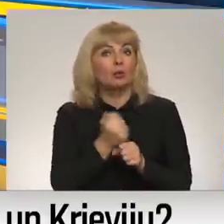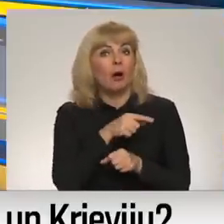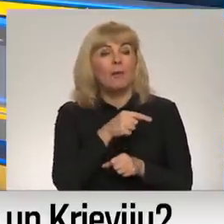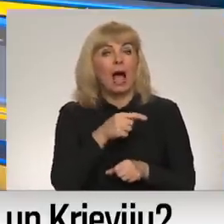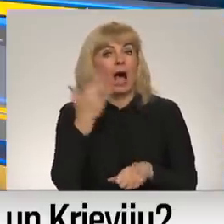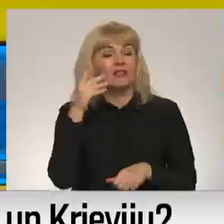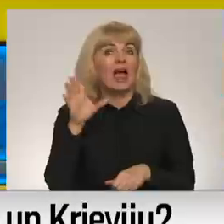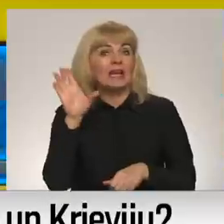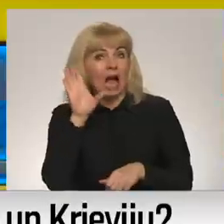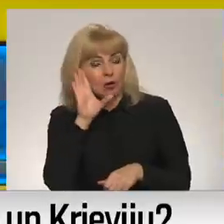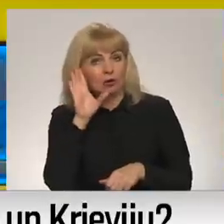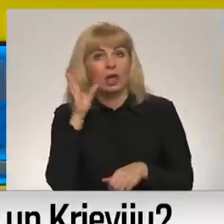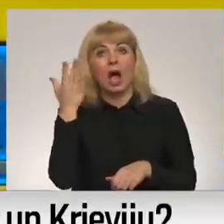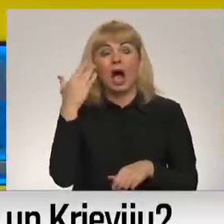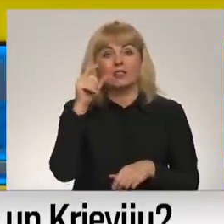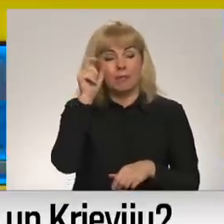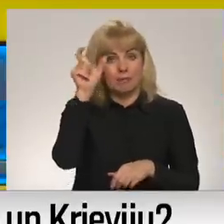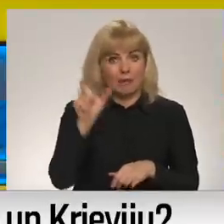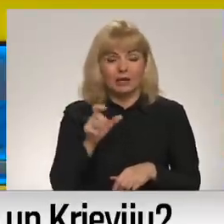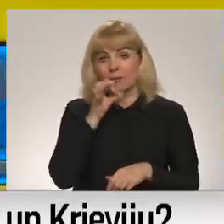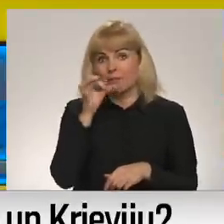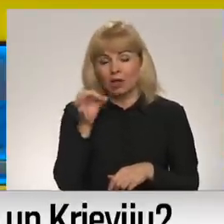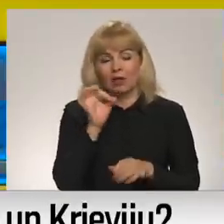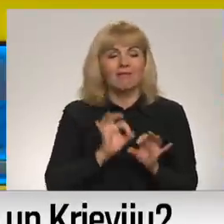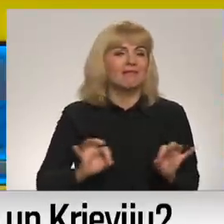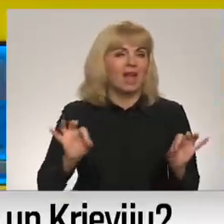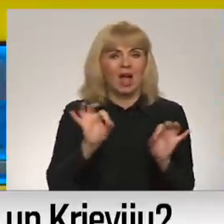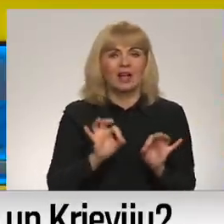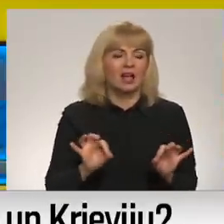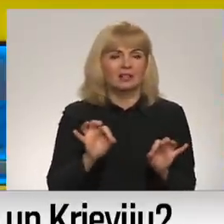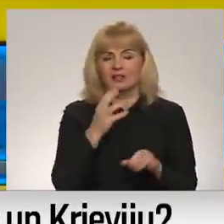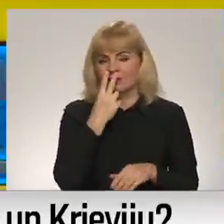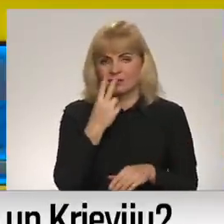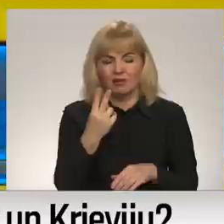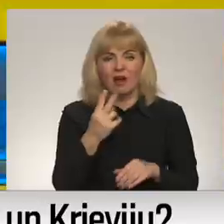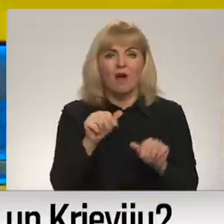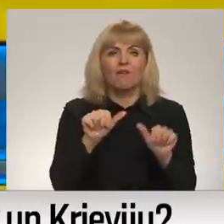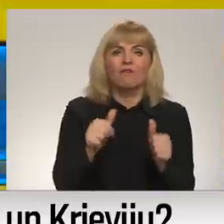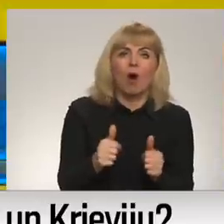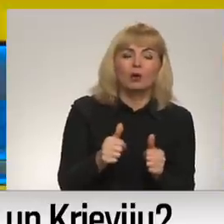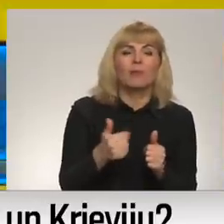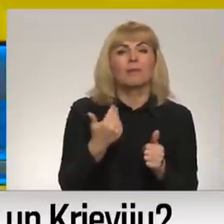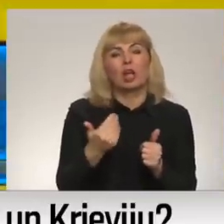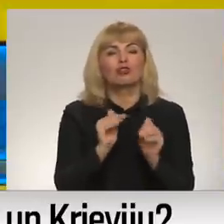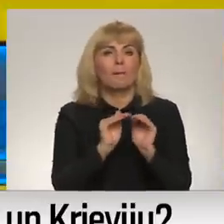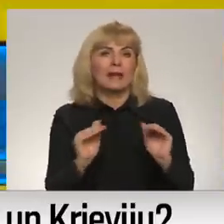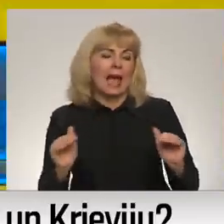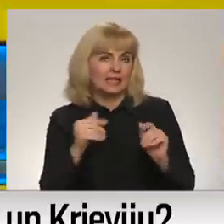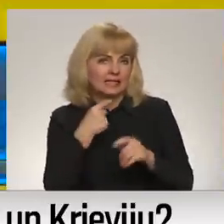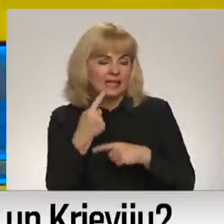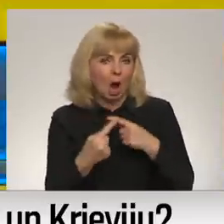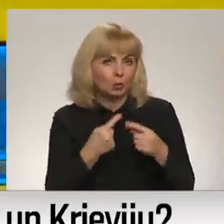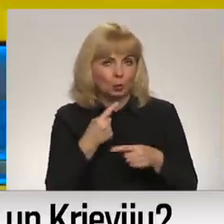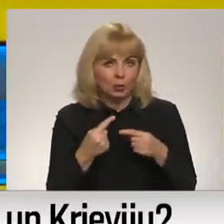nu, ASV jau arī no Baidena pusi pateikusi, ka neredz nekādu formātu pašai kaut kādā miera arī sarunām. Līdz